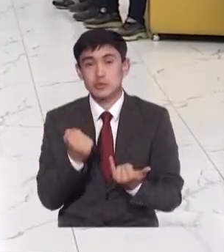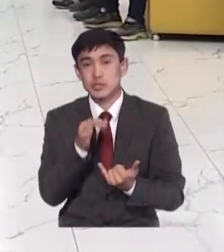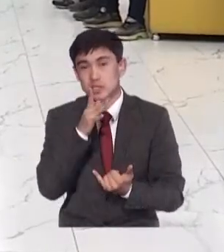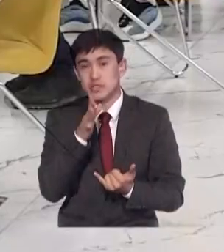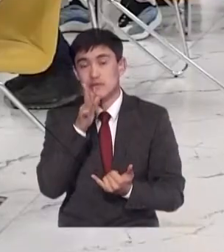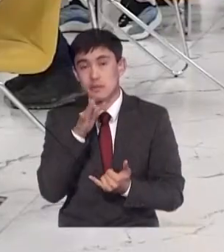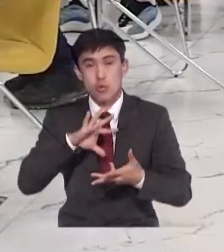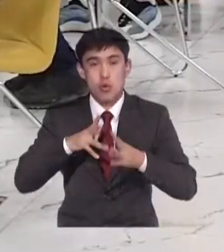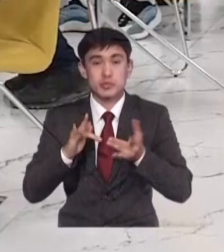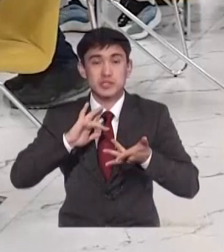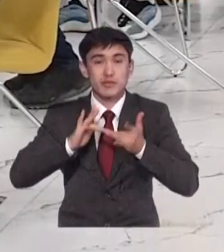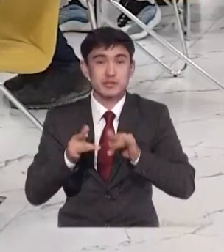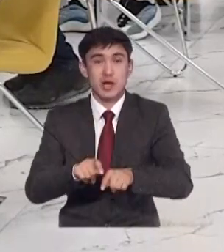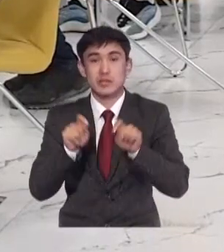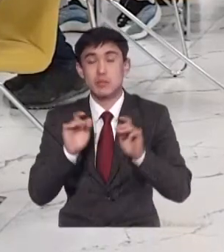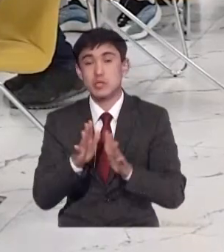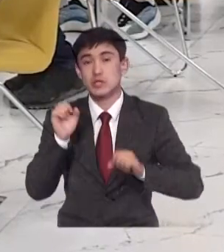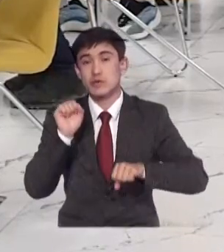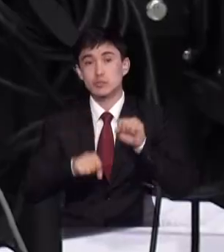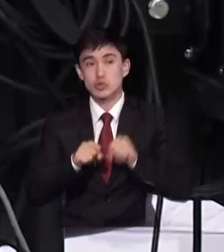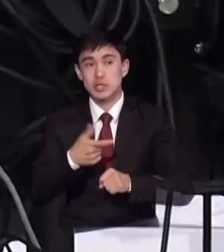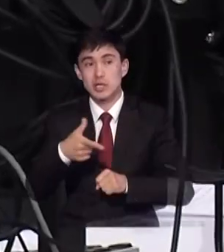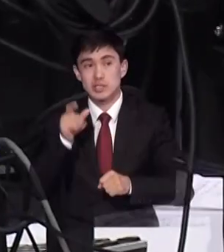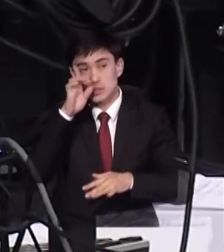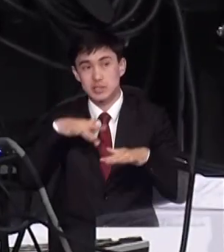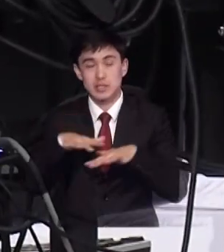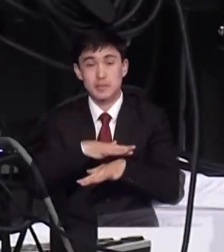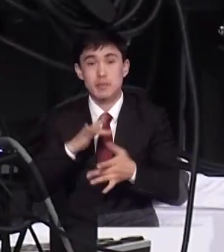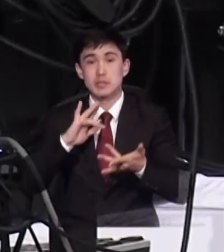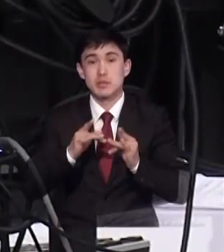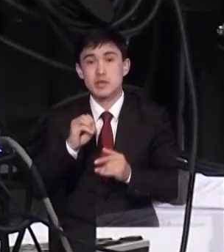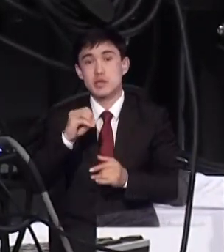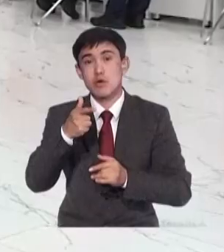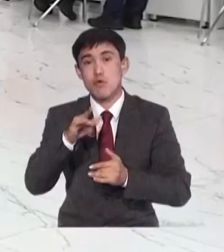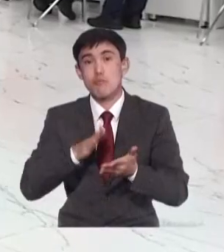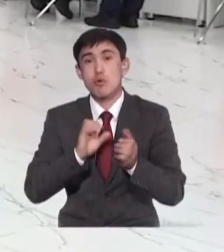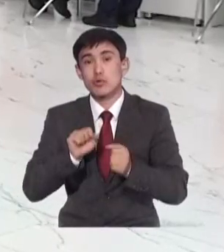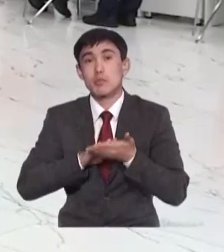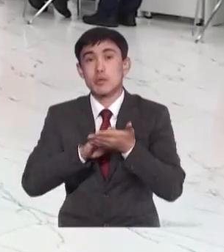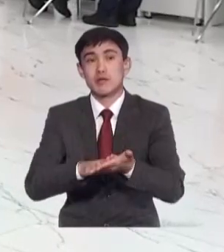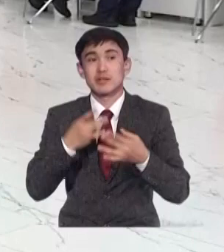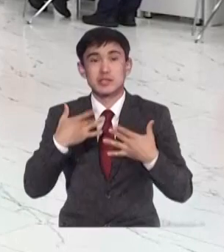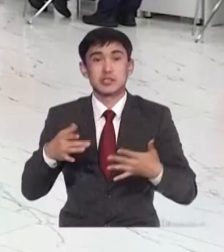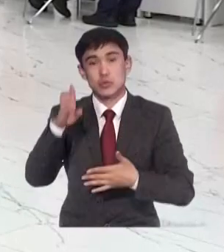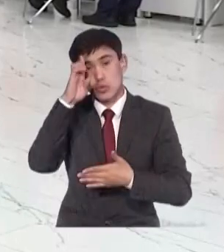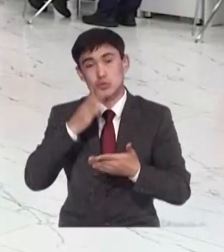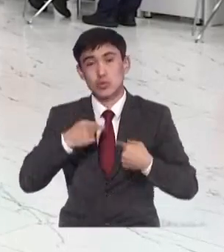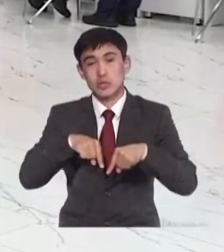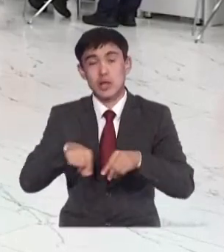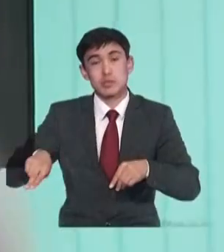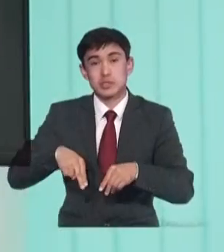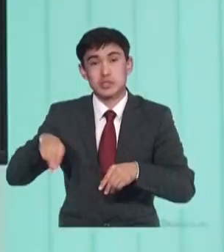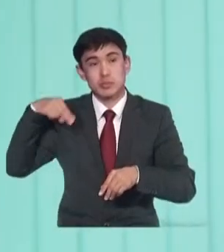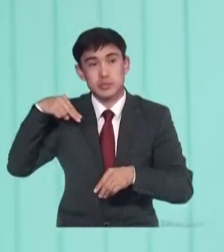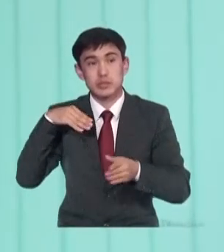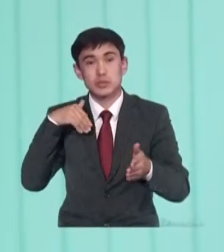время всеобщая цифровизация открыла большие возможности для граждан страны. Посредством ЕГОВ они могут направить запрос в различные госорганы, от администрации